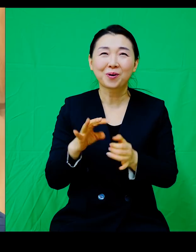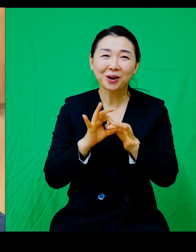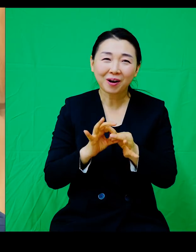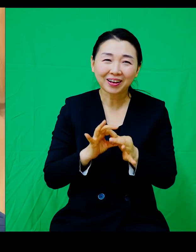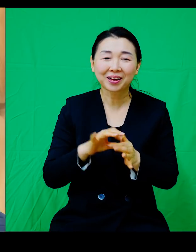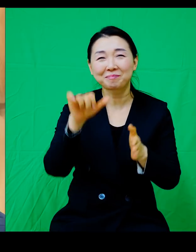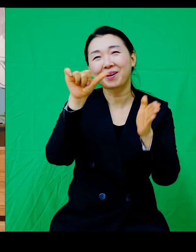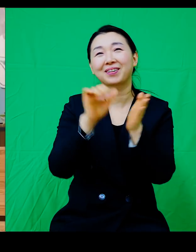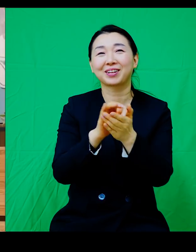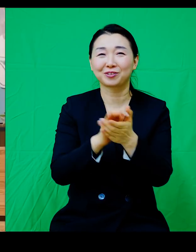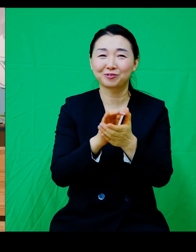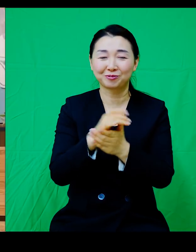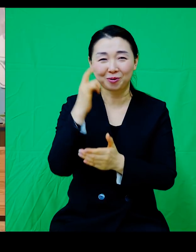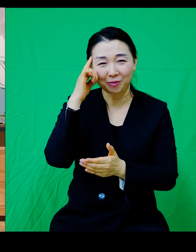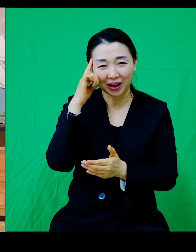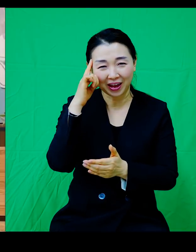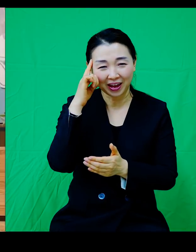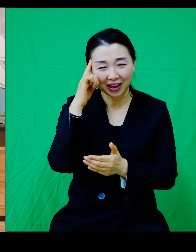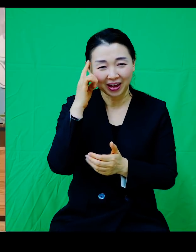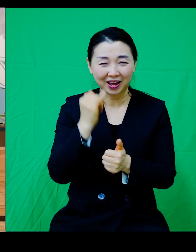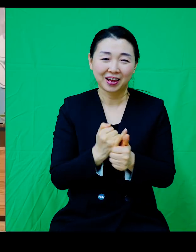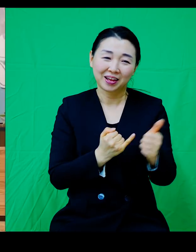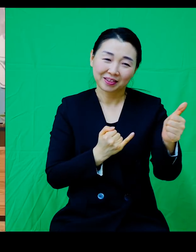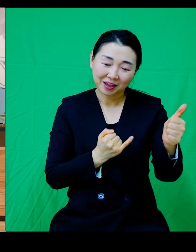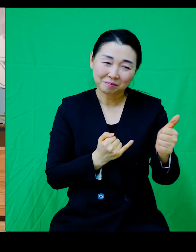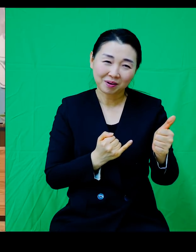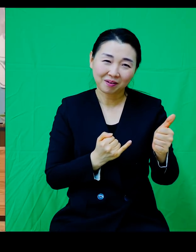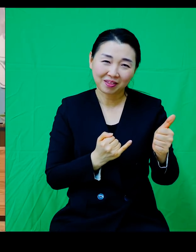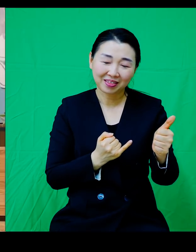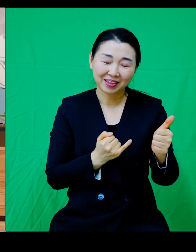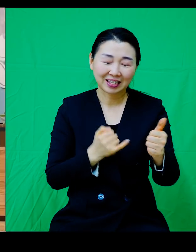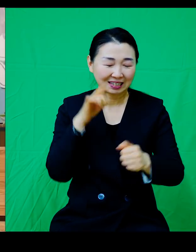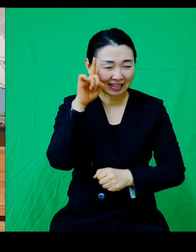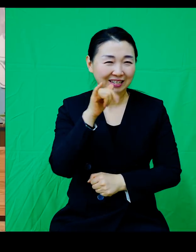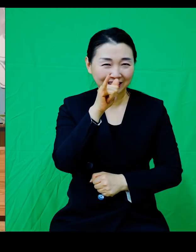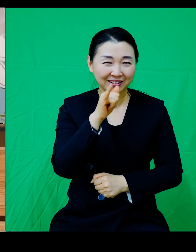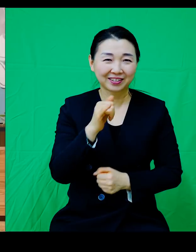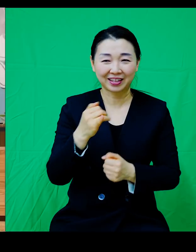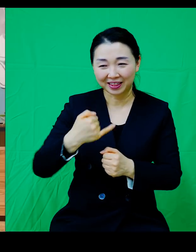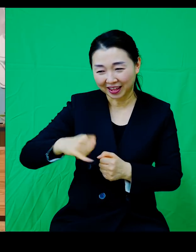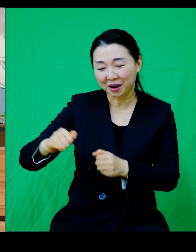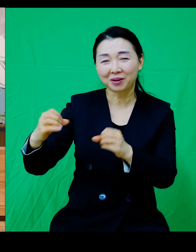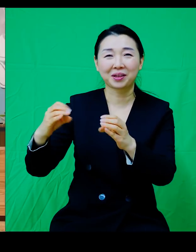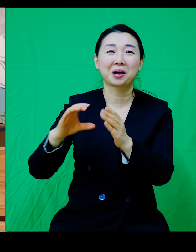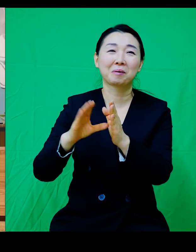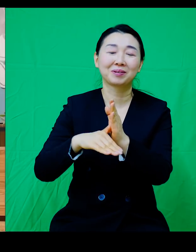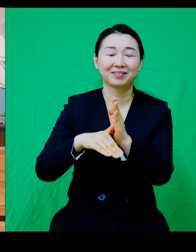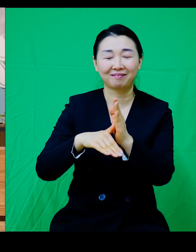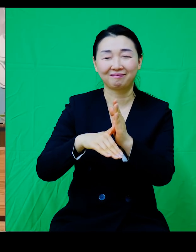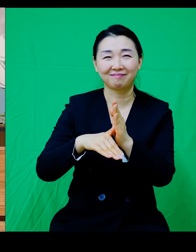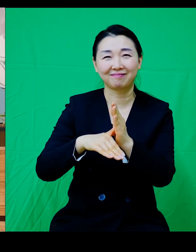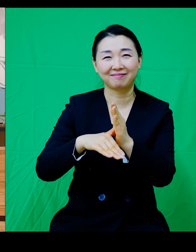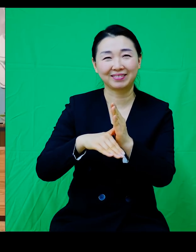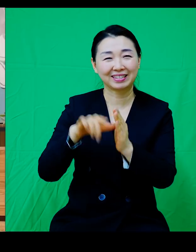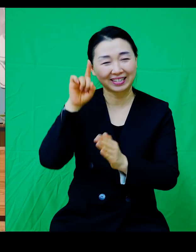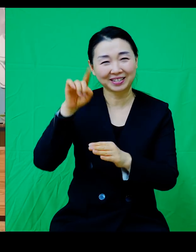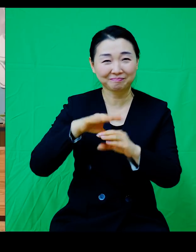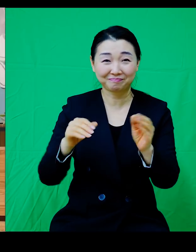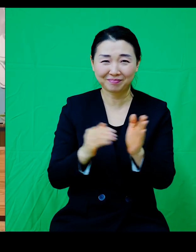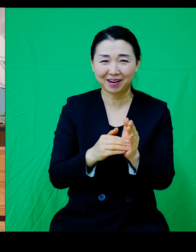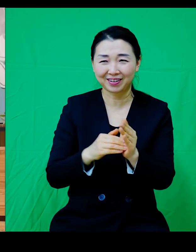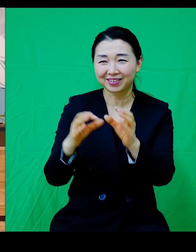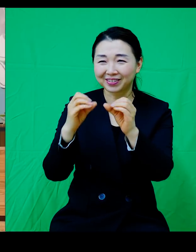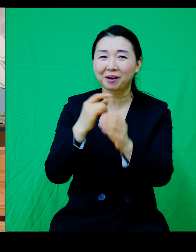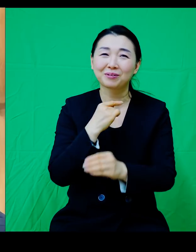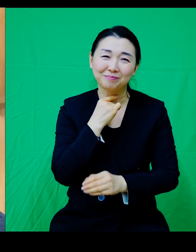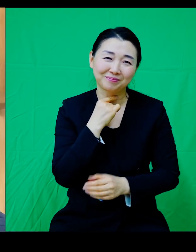엄마들이 이제 어떻게 보면 아빠들에게 받은 스트레스도 있고 세상 살면서 힘든 일을 딸들과 소소하게 이야기를 나누면서 풀기도 하는데 그런 대화를 하고 싶을 때가 많이 있을